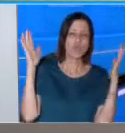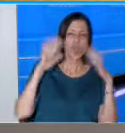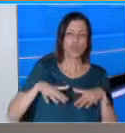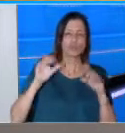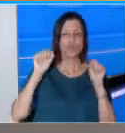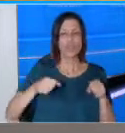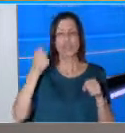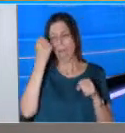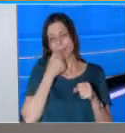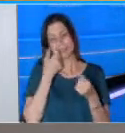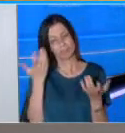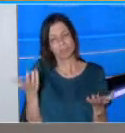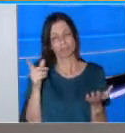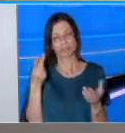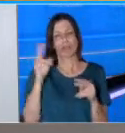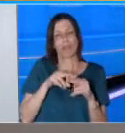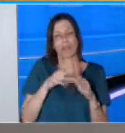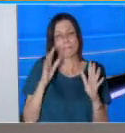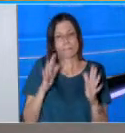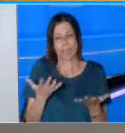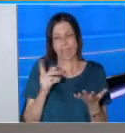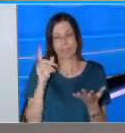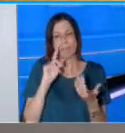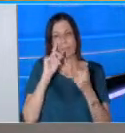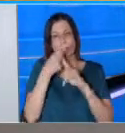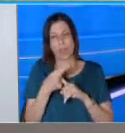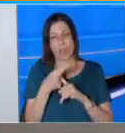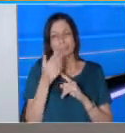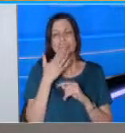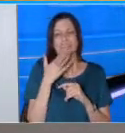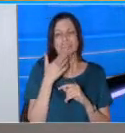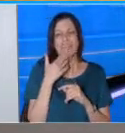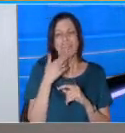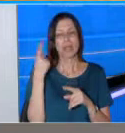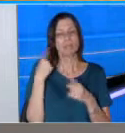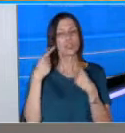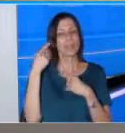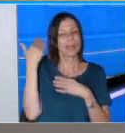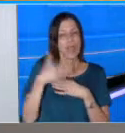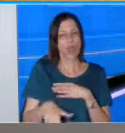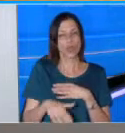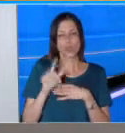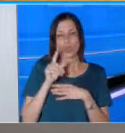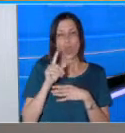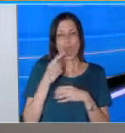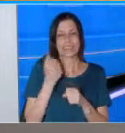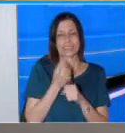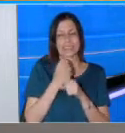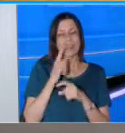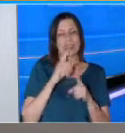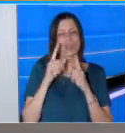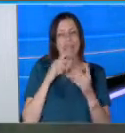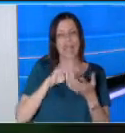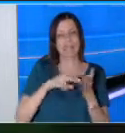מה קורה אחר כך? מי תופס אחר כך את מקומו? כלומר, אני חושבת שישראל בשנים האחרונות נמנעה מלקיים איזשהו דיון